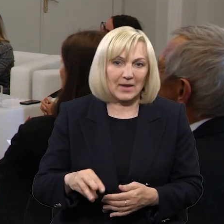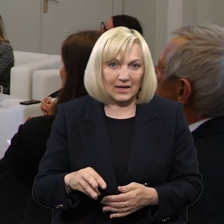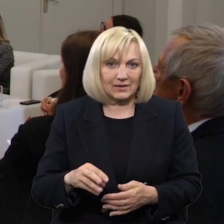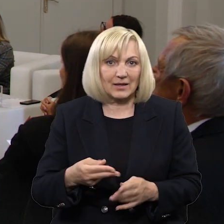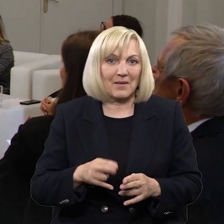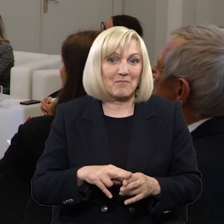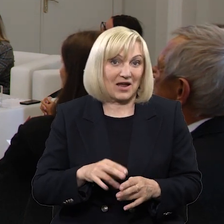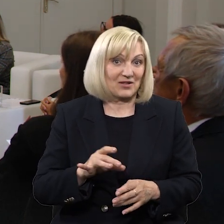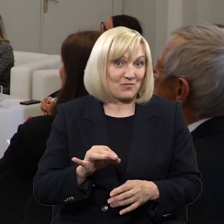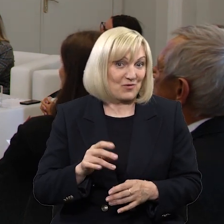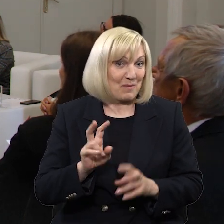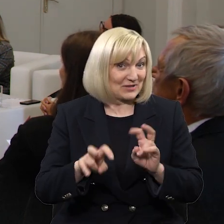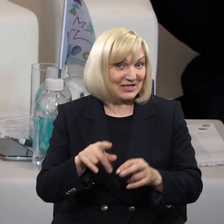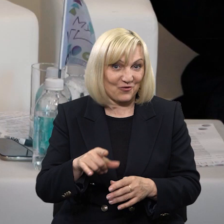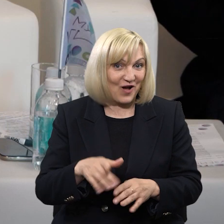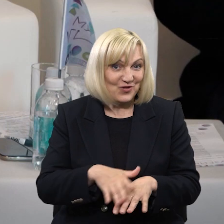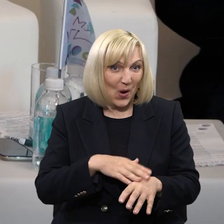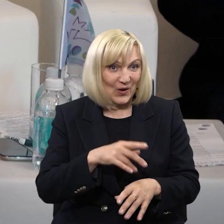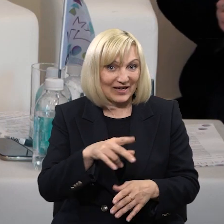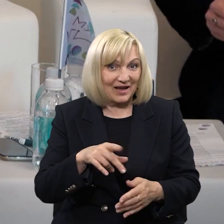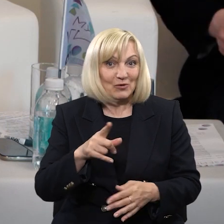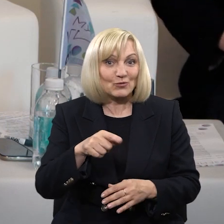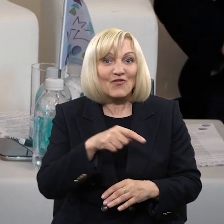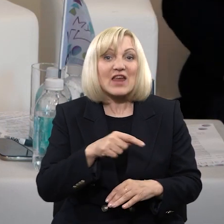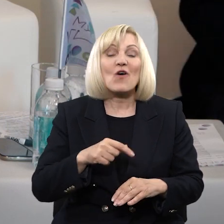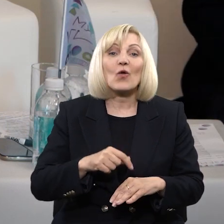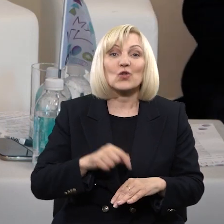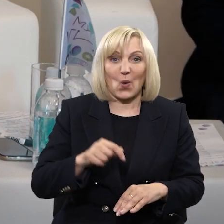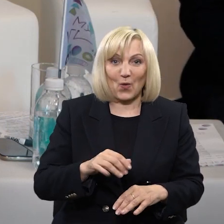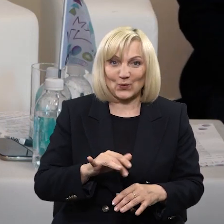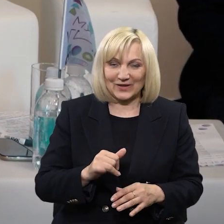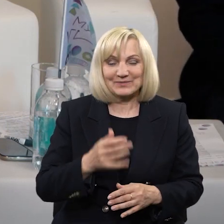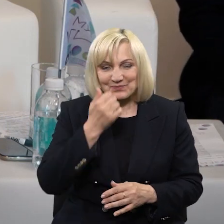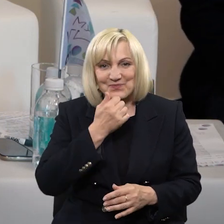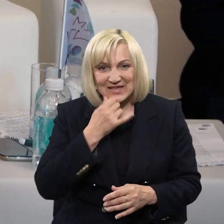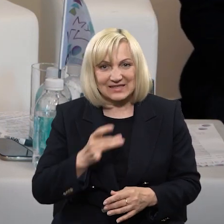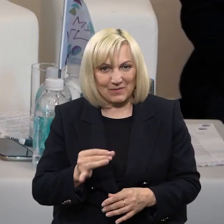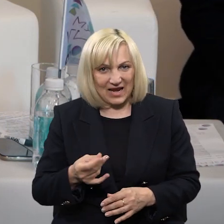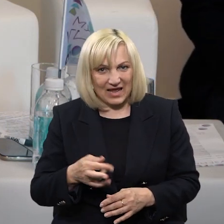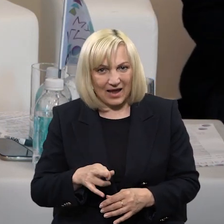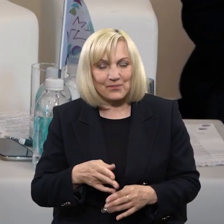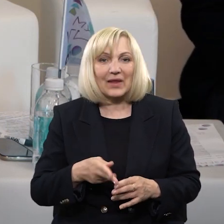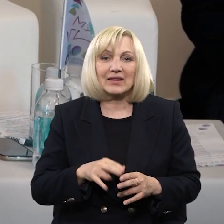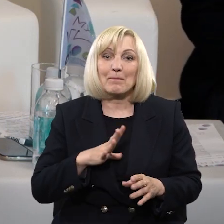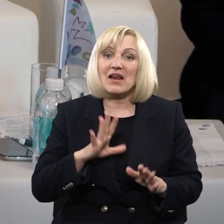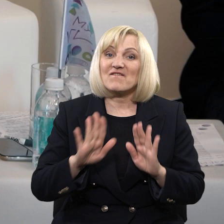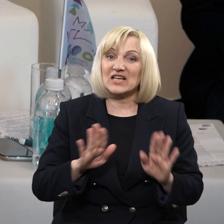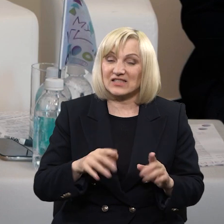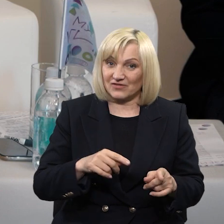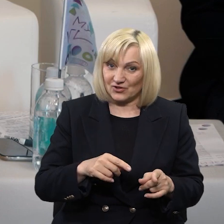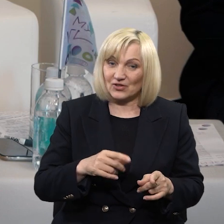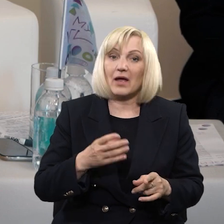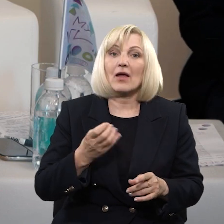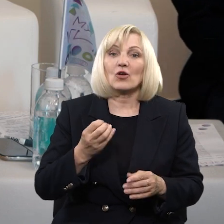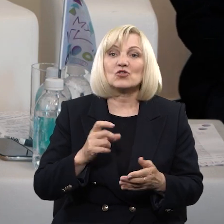поэтому посетители вас так долго и находился потому что вы смогли его тронуть Спасибо Илья Это был выставочный залп